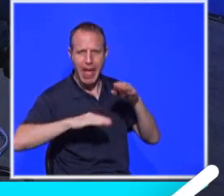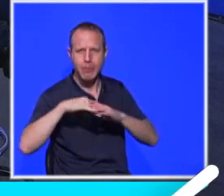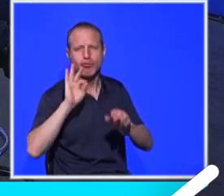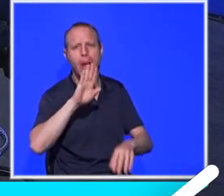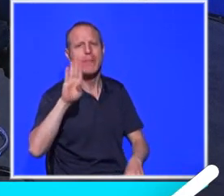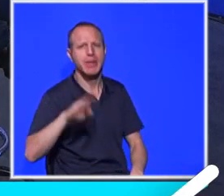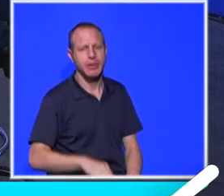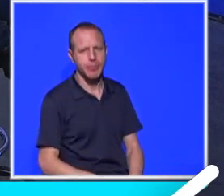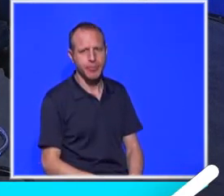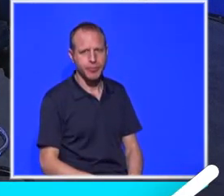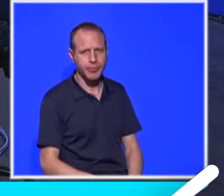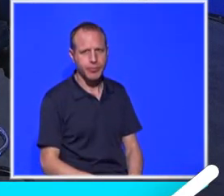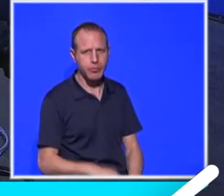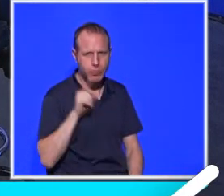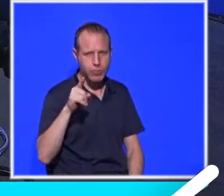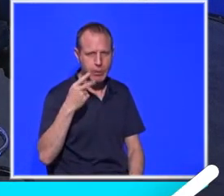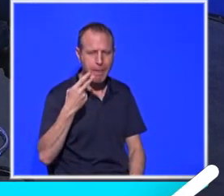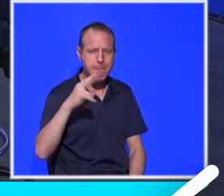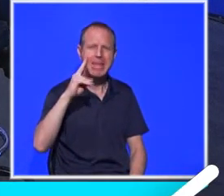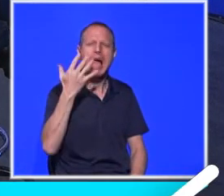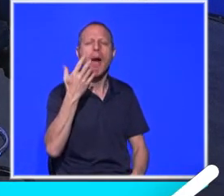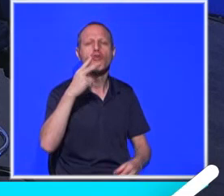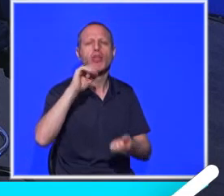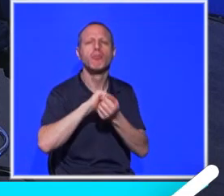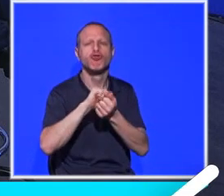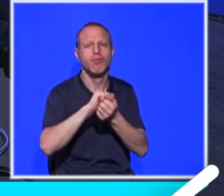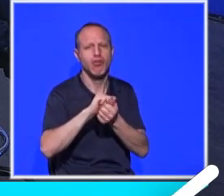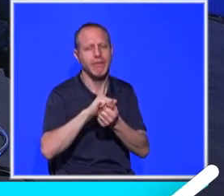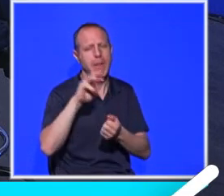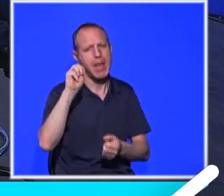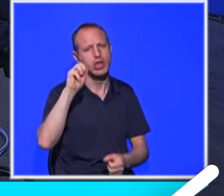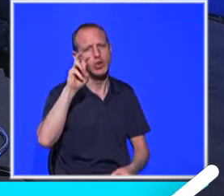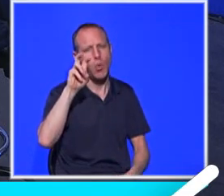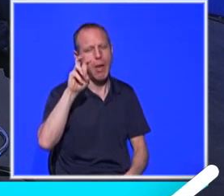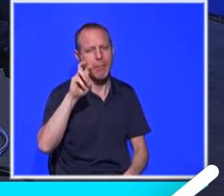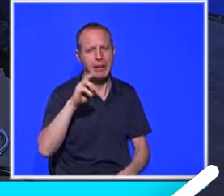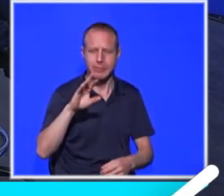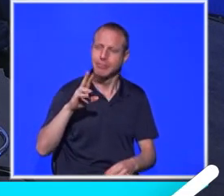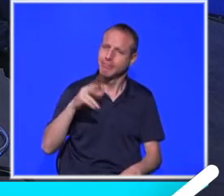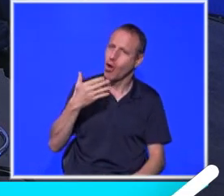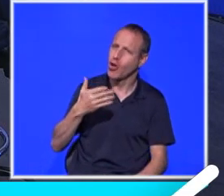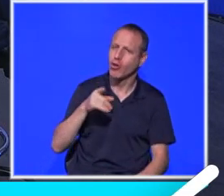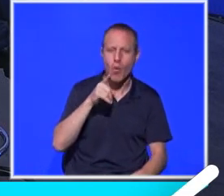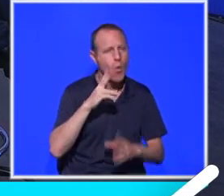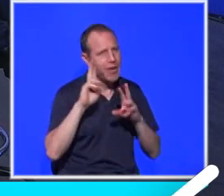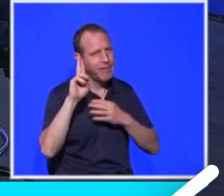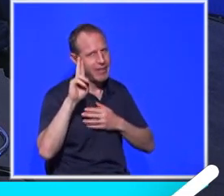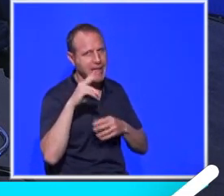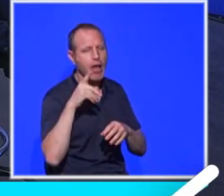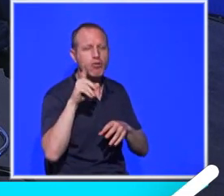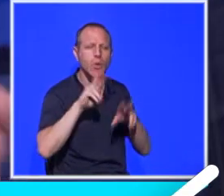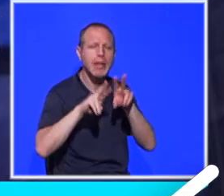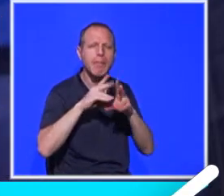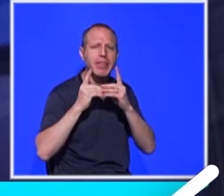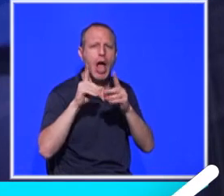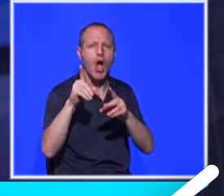נתניהו, שהוא כנראה פי כמה יותר משופשף ממנסור אבס. כנראה. הוא הבטיח לו שדרכו יטפל בנושא של האלימות, הופיע בזום,